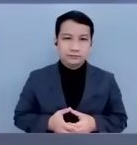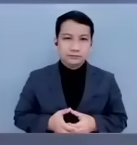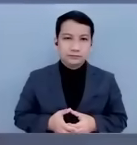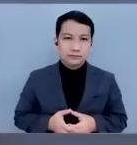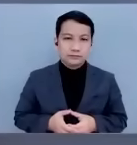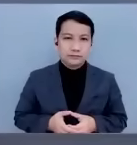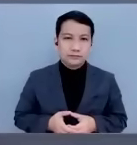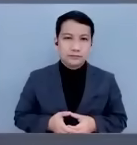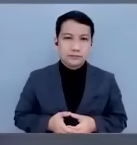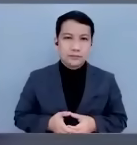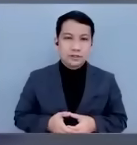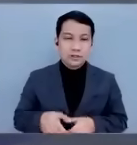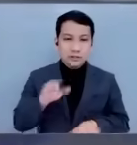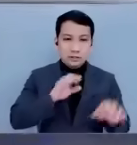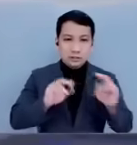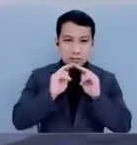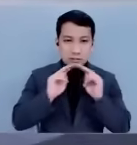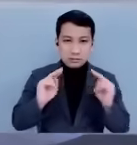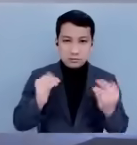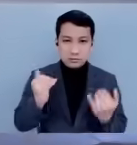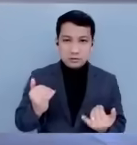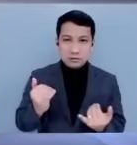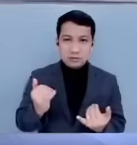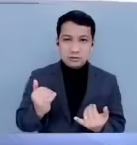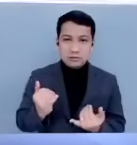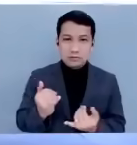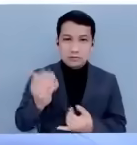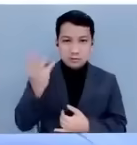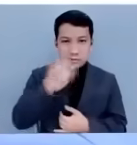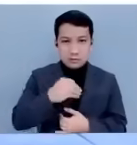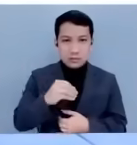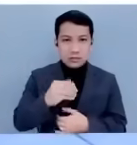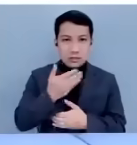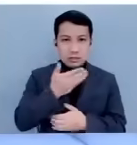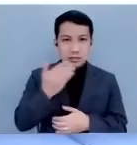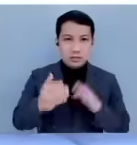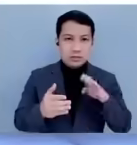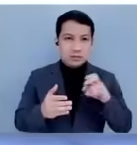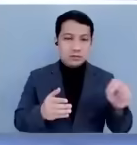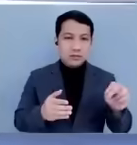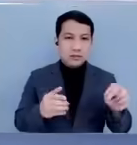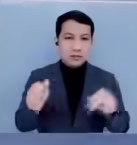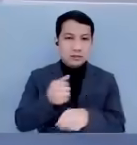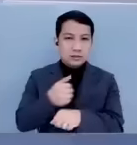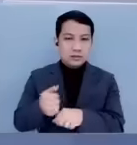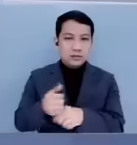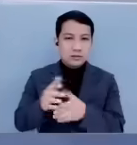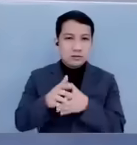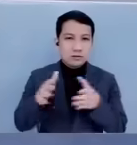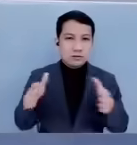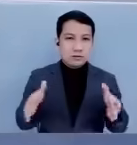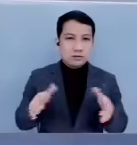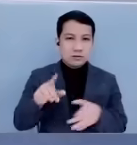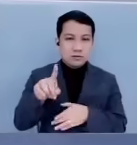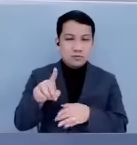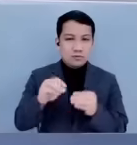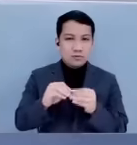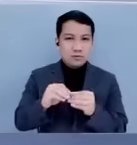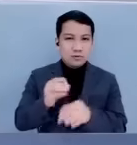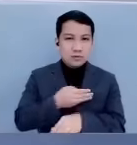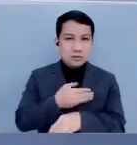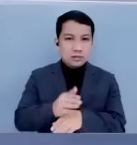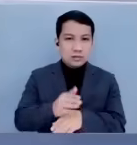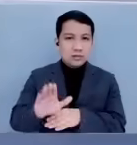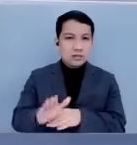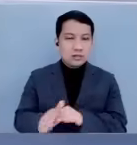Showbiz tonight na tayo! May pa-sample ng Ben and Ben song ang cast ng much-awaited One More Chance the Musical sa kanilang